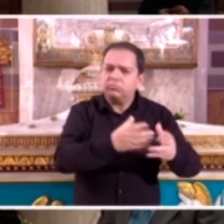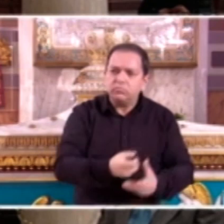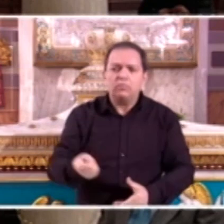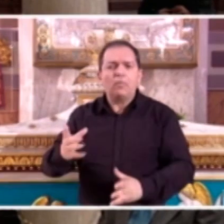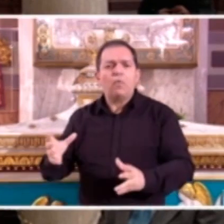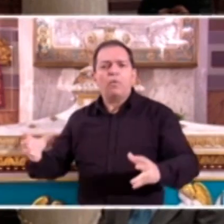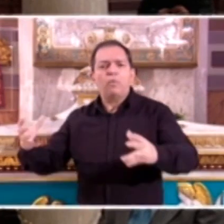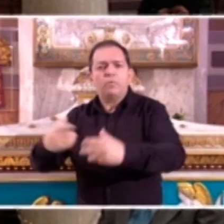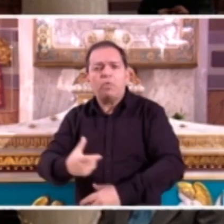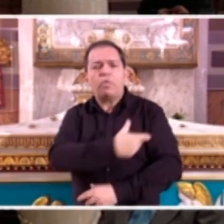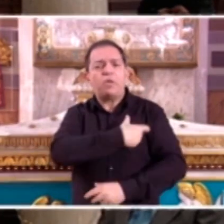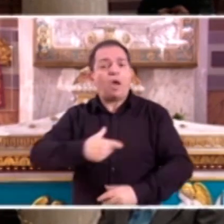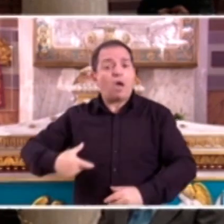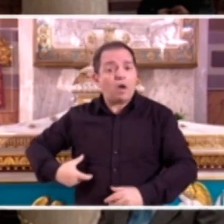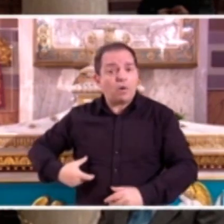Εν Χριστώ